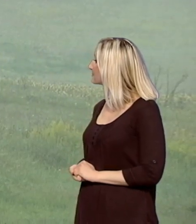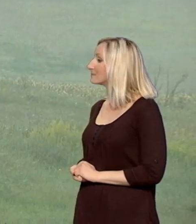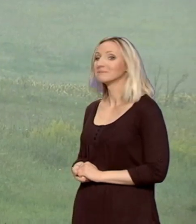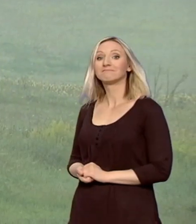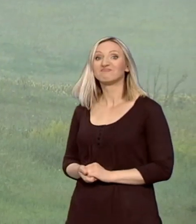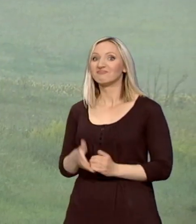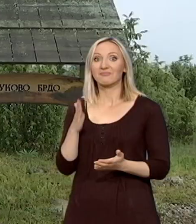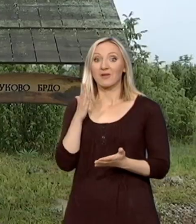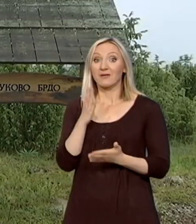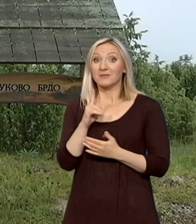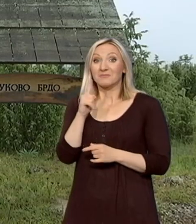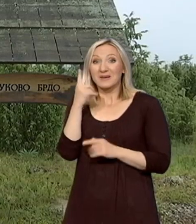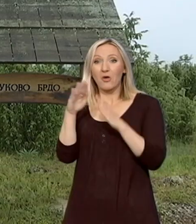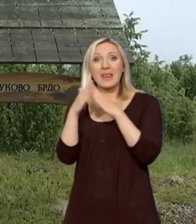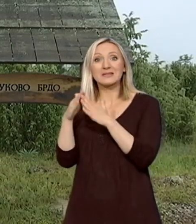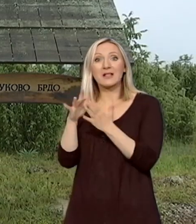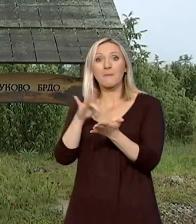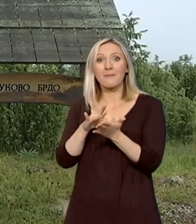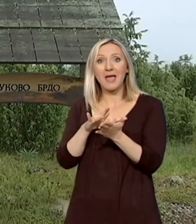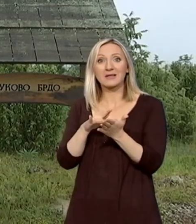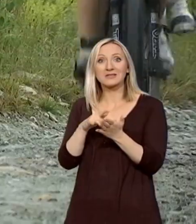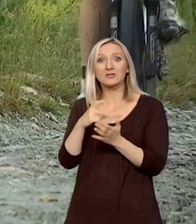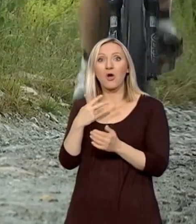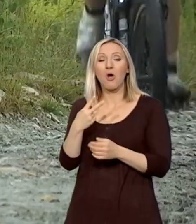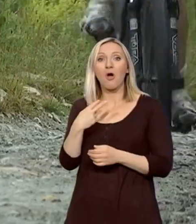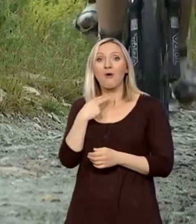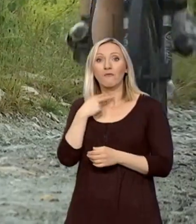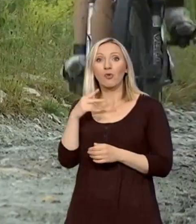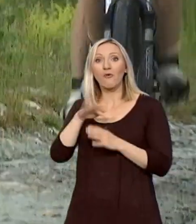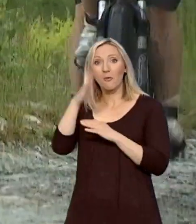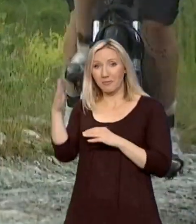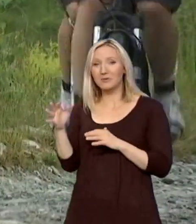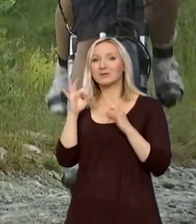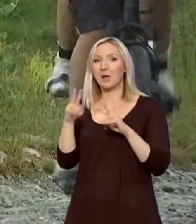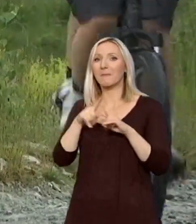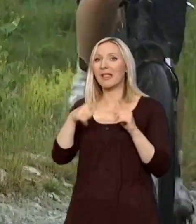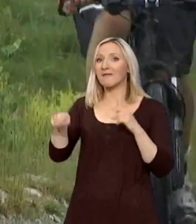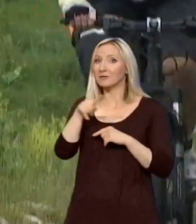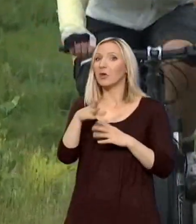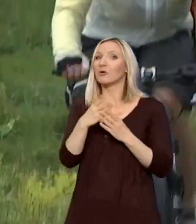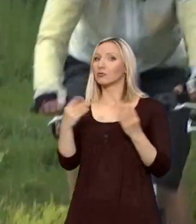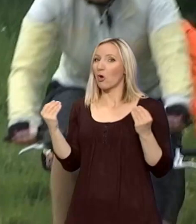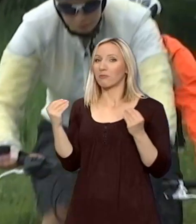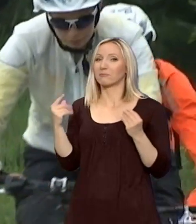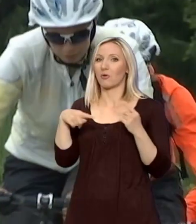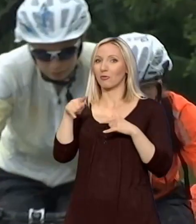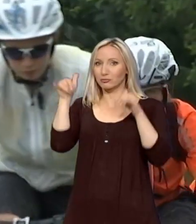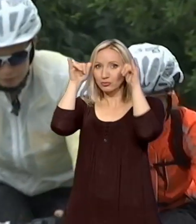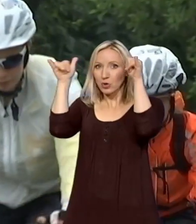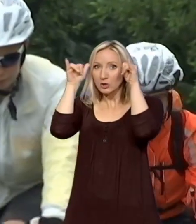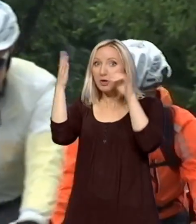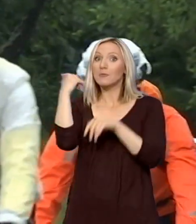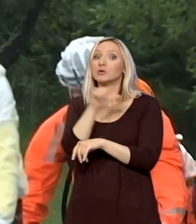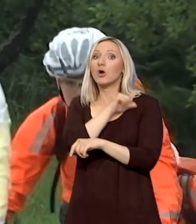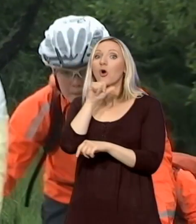Ali već prvo naseljeno mesto, Vukovo brdo, uverava nas da se Pljevljaci dosta uzdaju i u stočarstvo. Prošle godine su